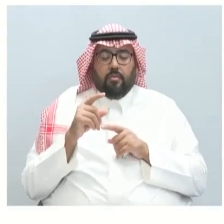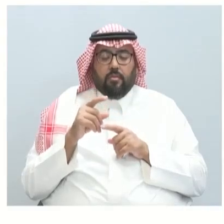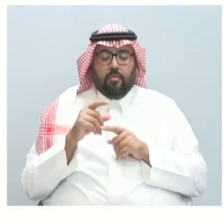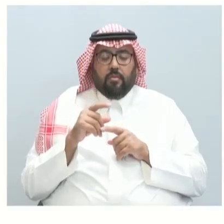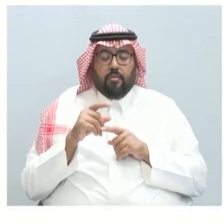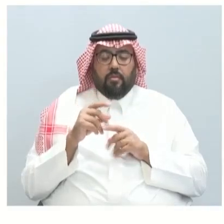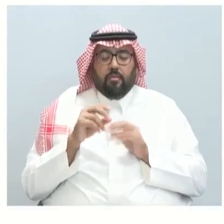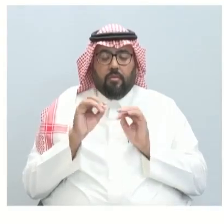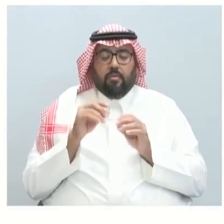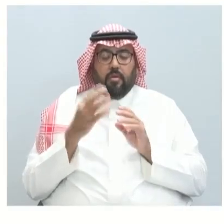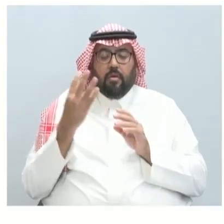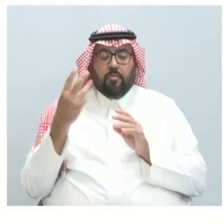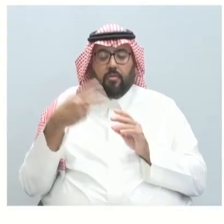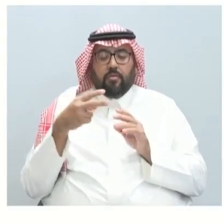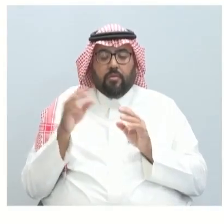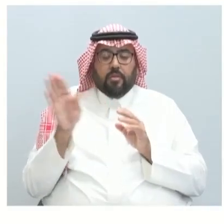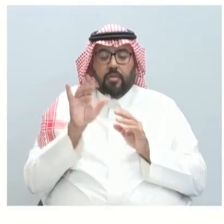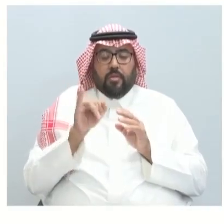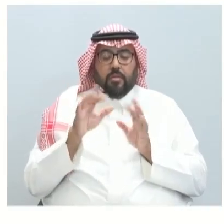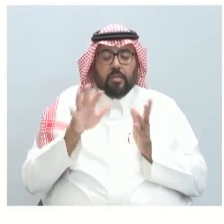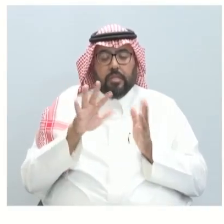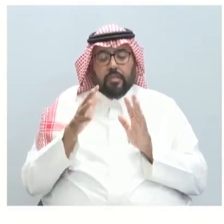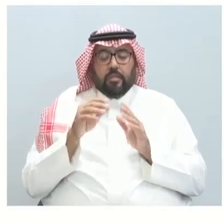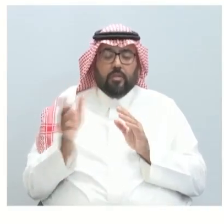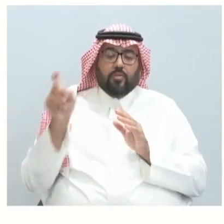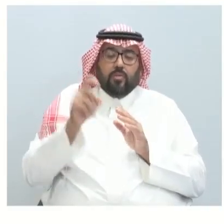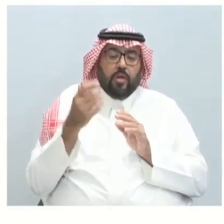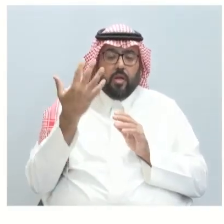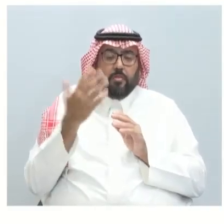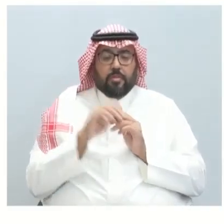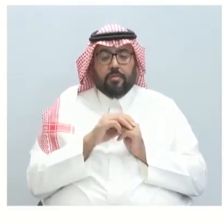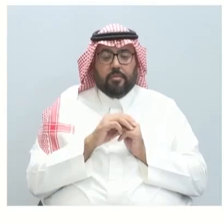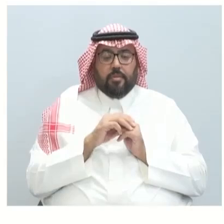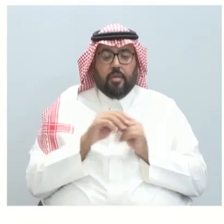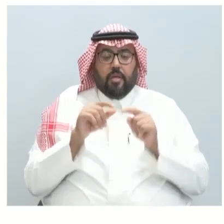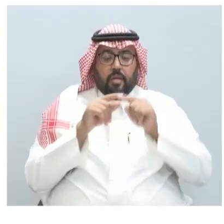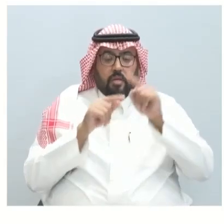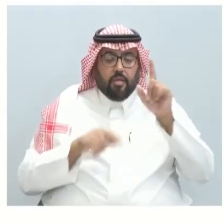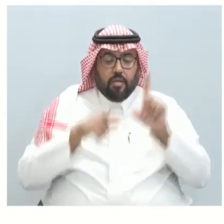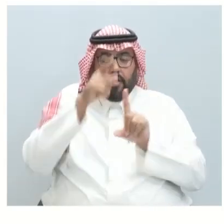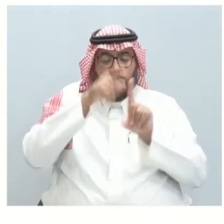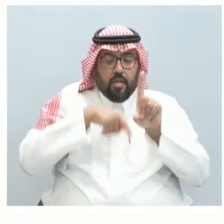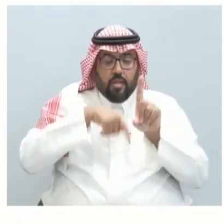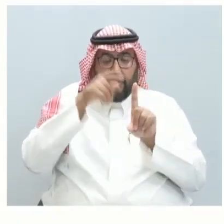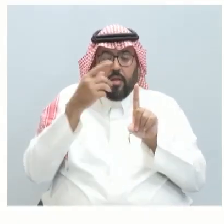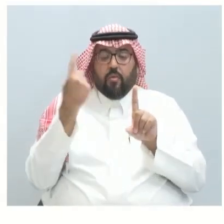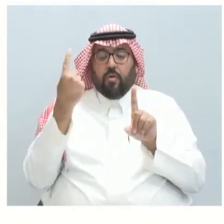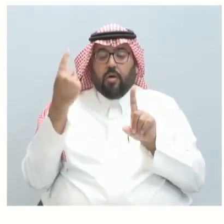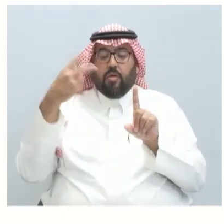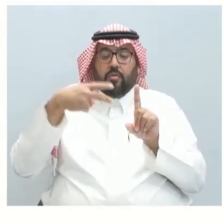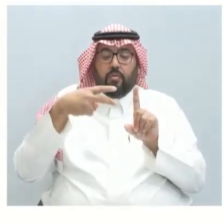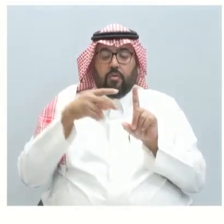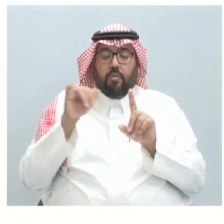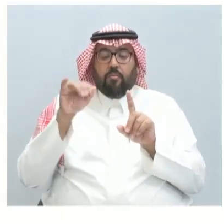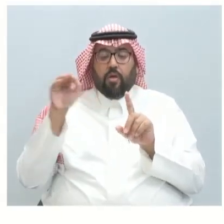24 سانتي مترا تقريبا السؤال الخامس لدينا هنا القطر 21 اذا مباشره اقول